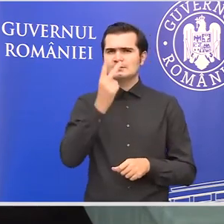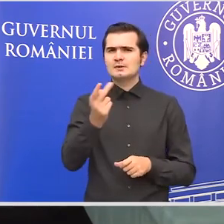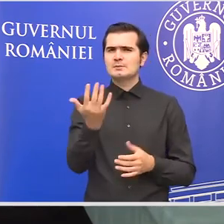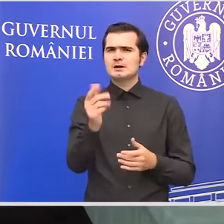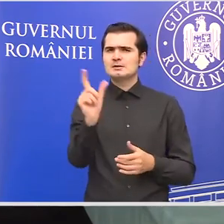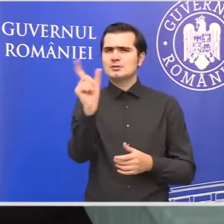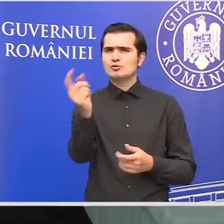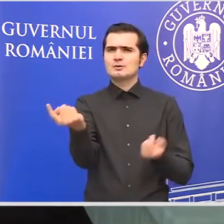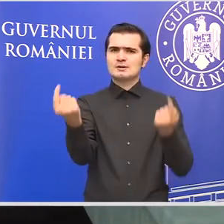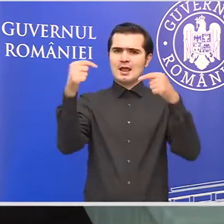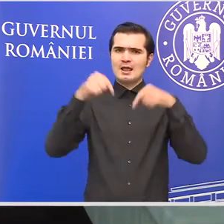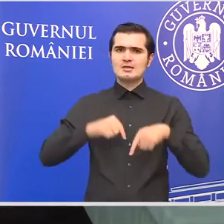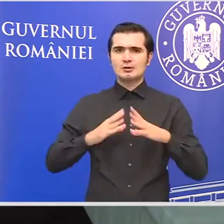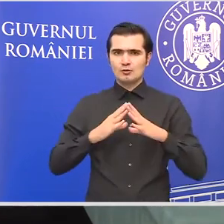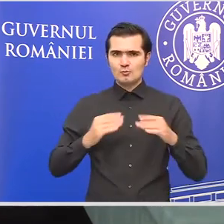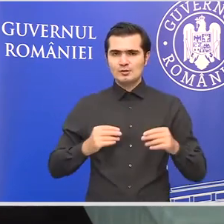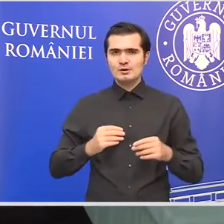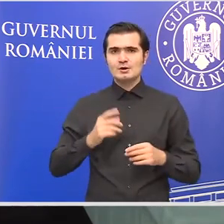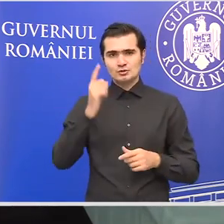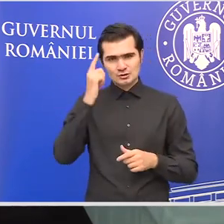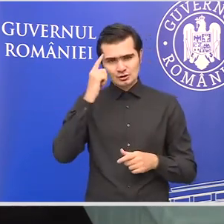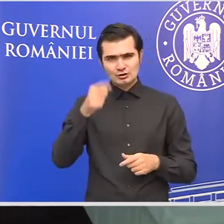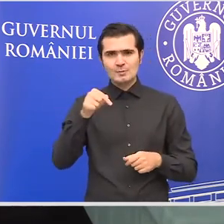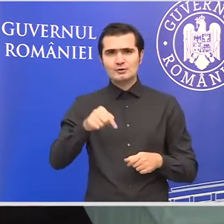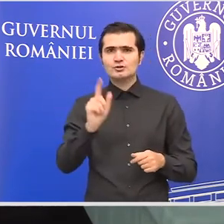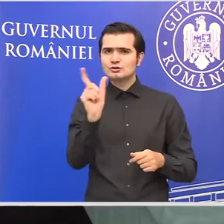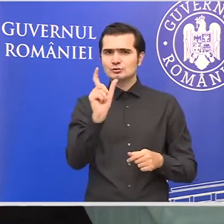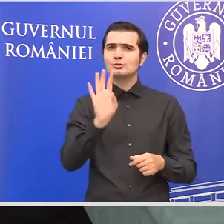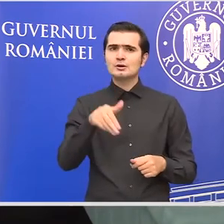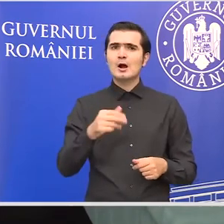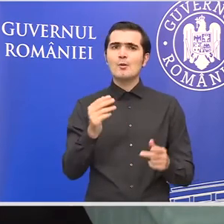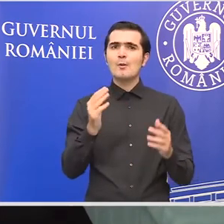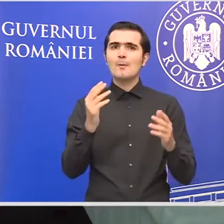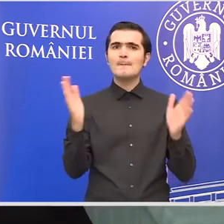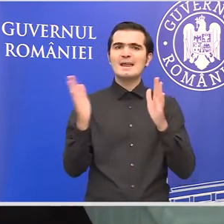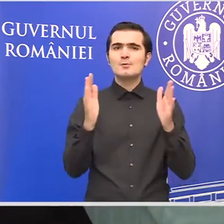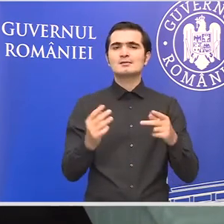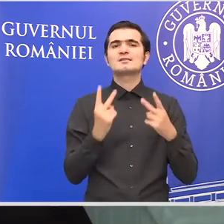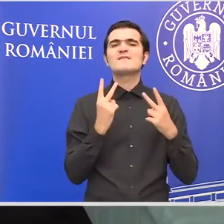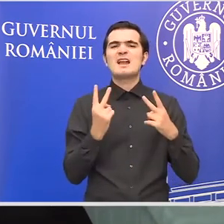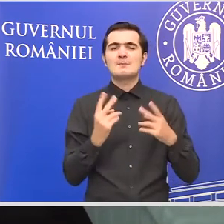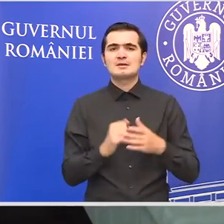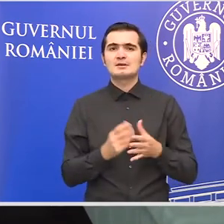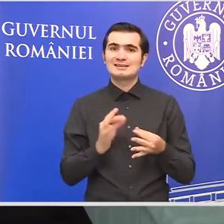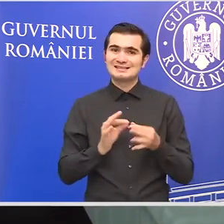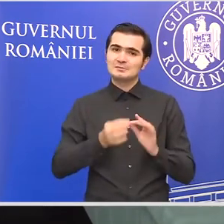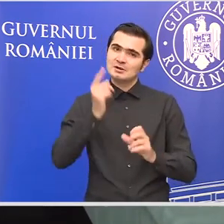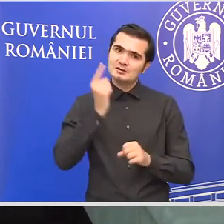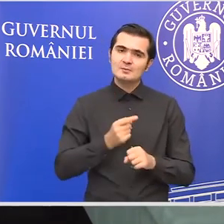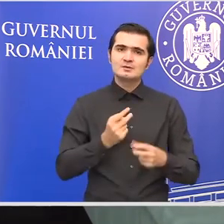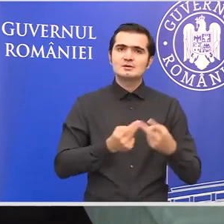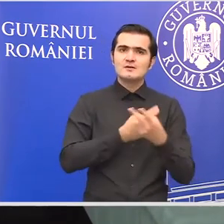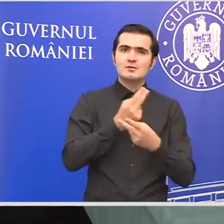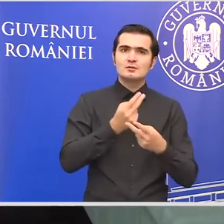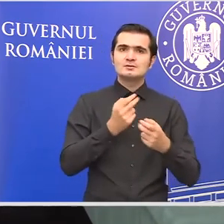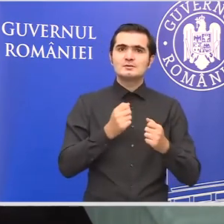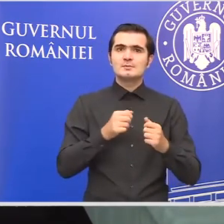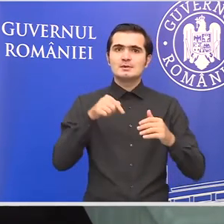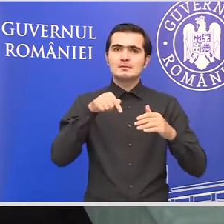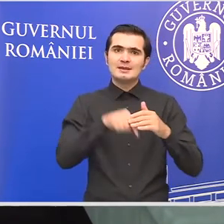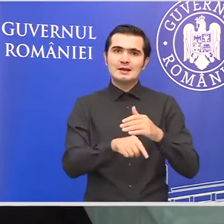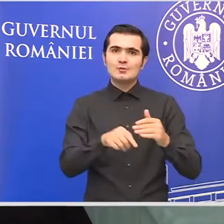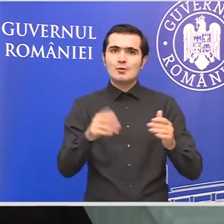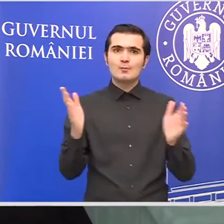România, dar să ținem cont de faptul că toate aceste doze au o perioadă de valabilitate. Astfel că acestea trebuie utilizate în interiorul acestei perioade